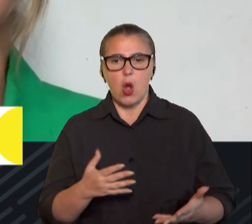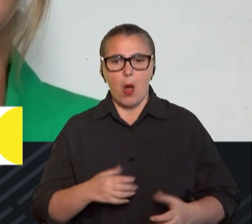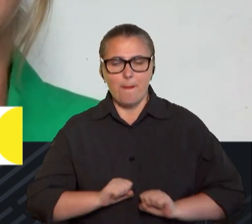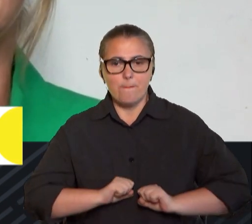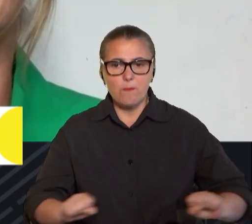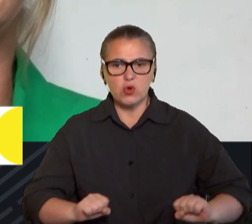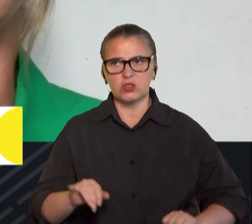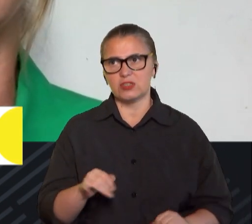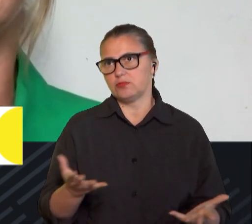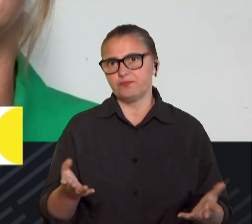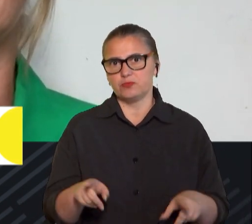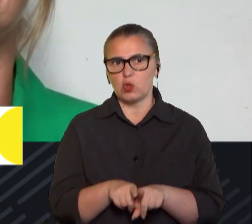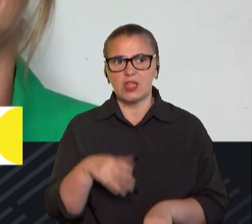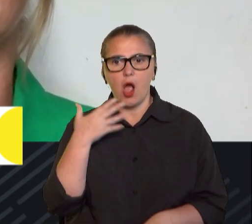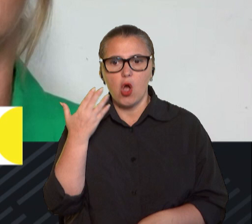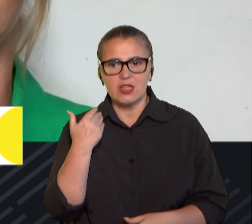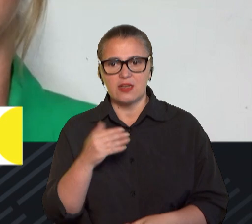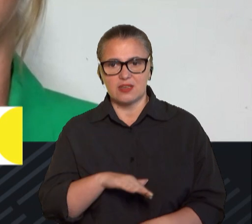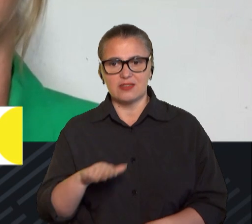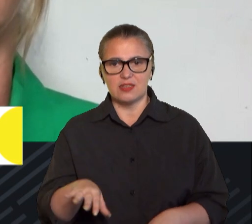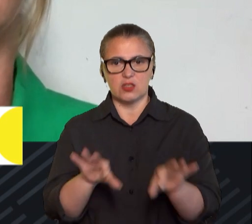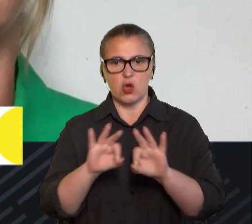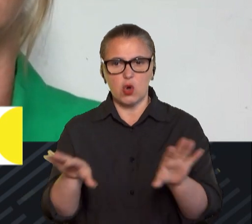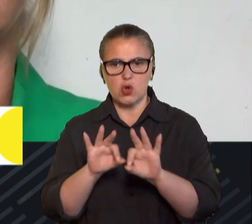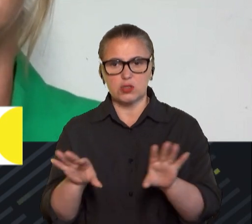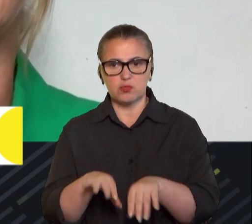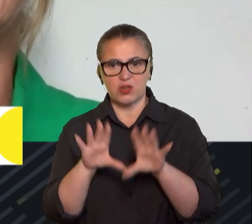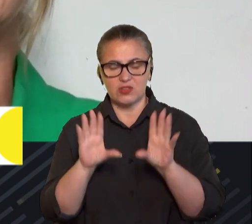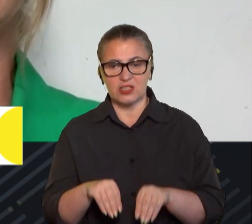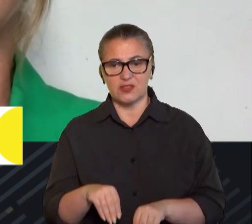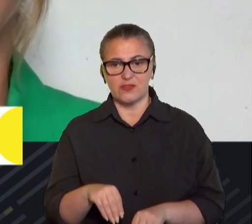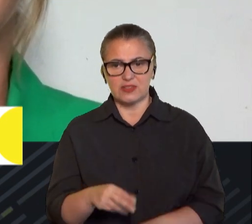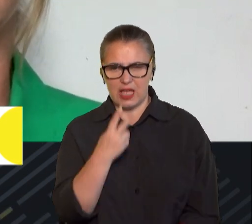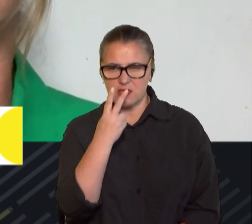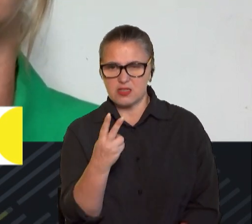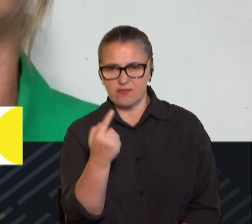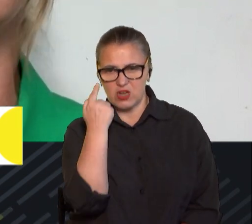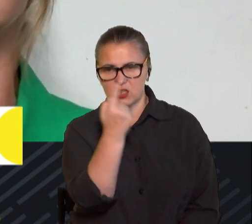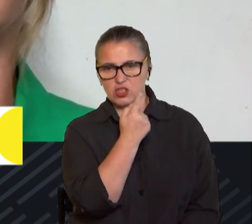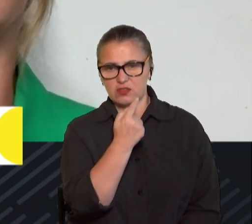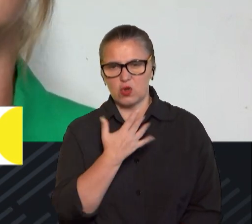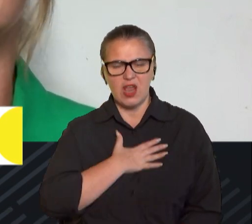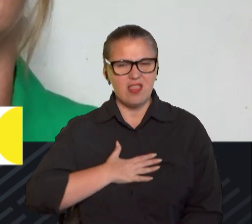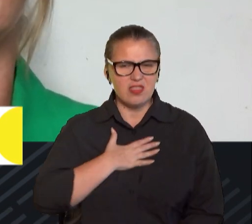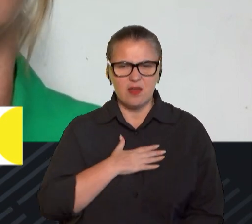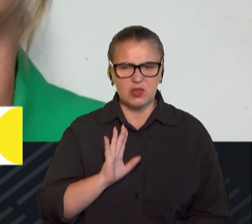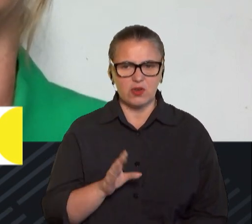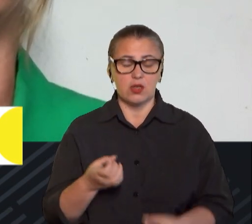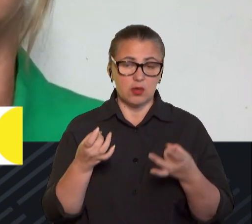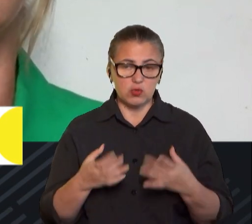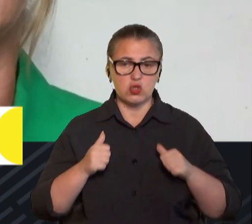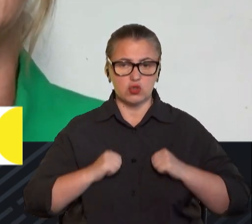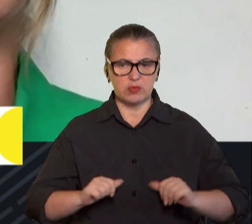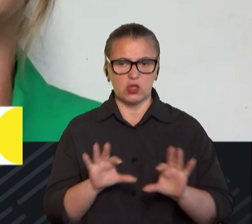начебто легкістю, ці діти все розповідали, прямо дивлячись тобі в очі, не хвилюючись нічого, просто спокійно розповідали